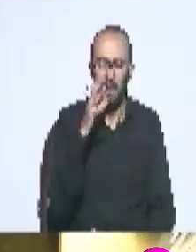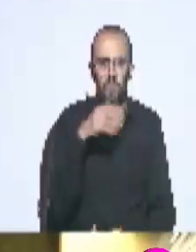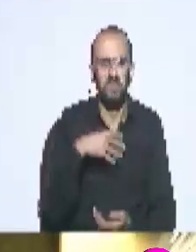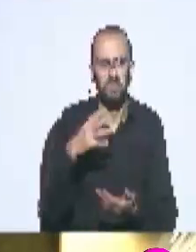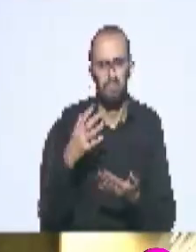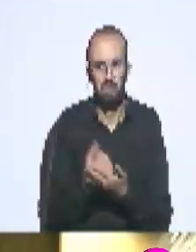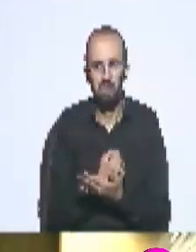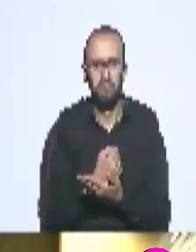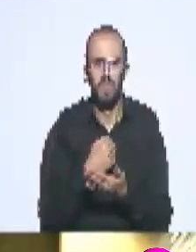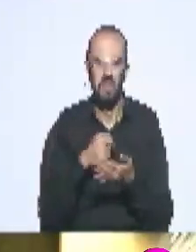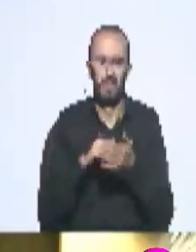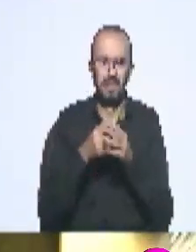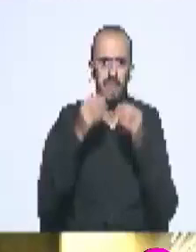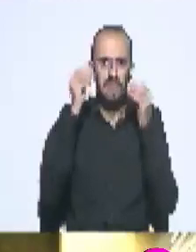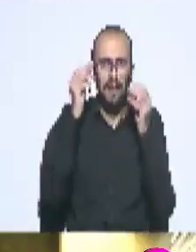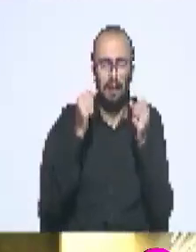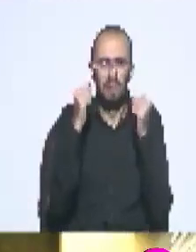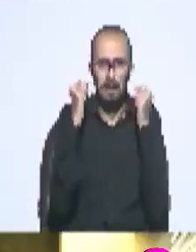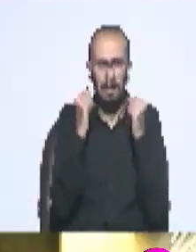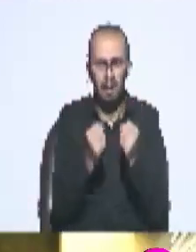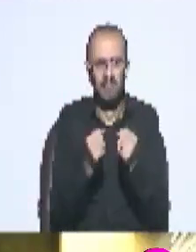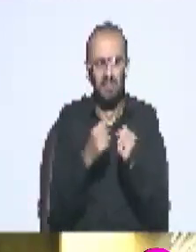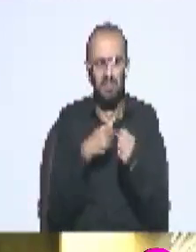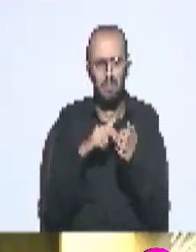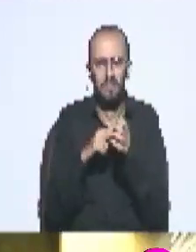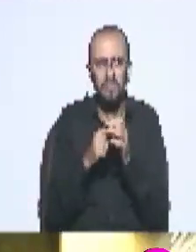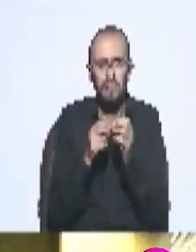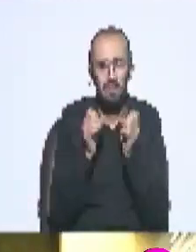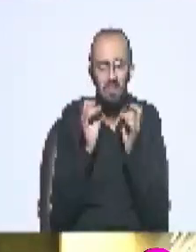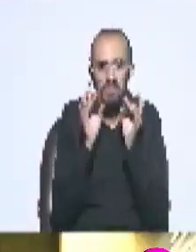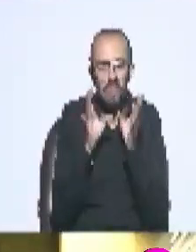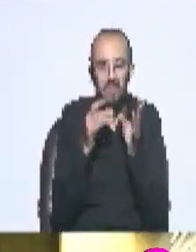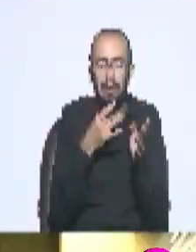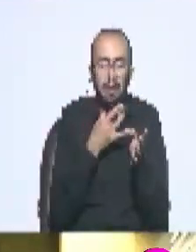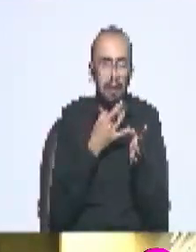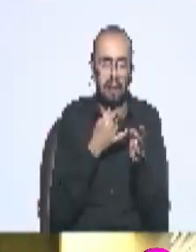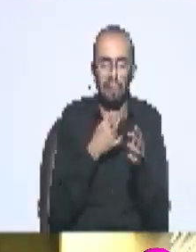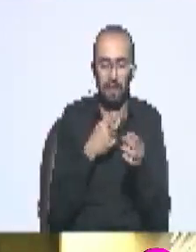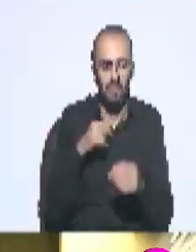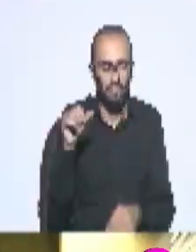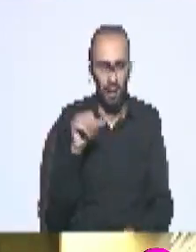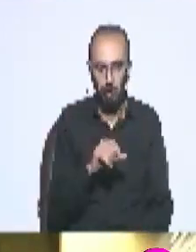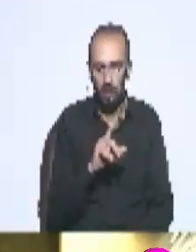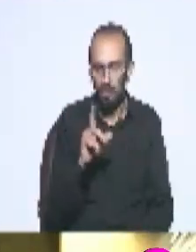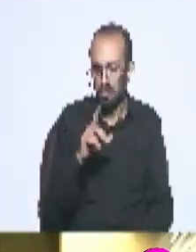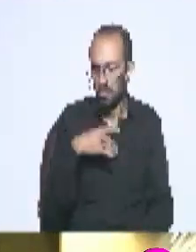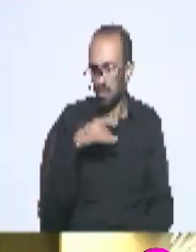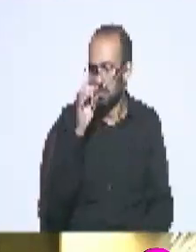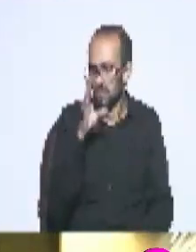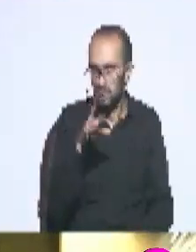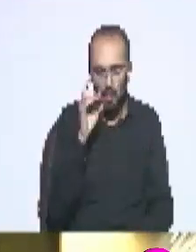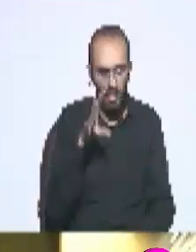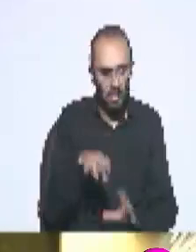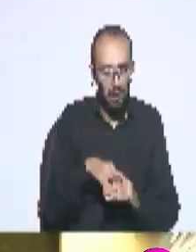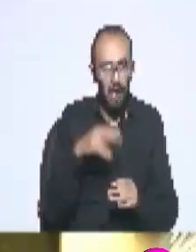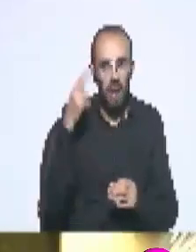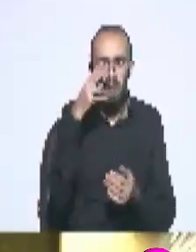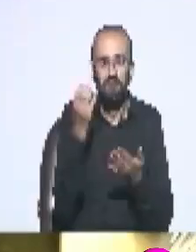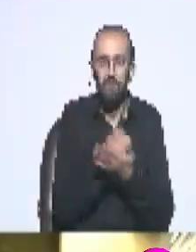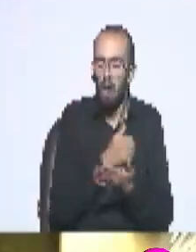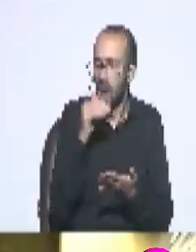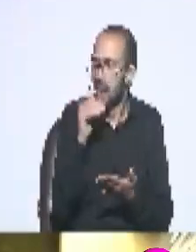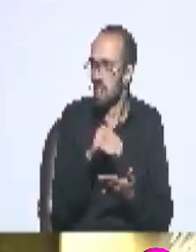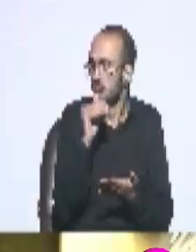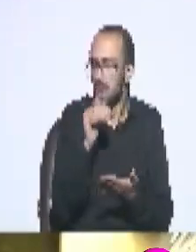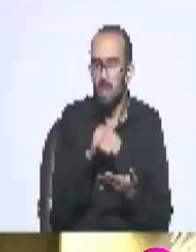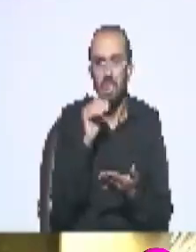يعملها او حاجات فشل جوه نفسي انا عملته جوه نفسي انا ده انا فاشل انا مش عارف احقق الحلم اللي انا عايزه